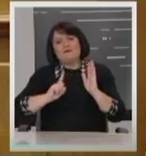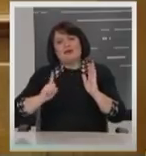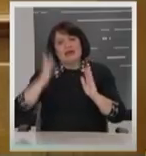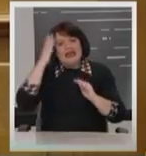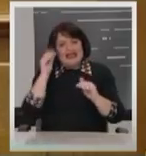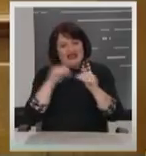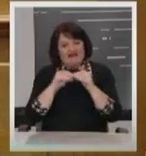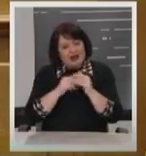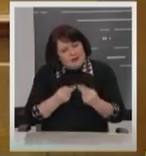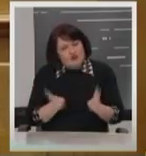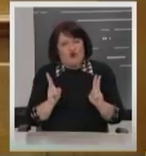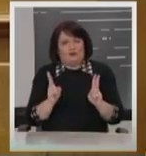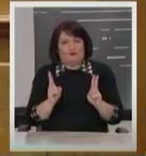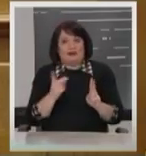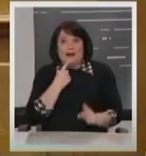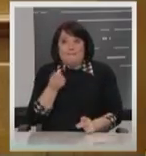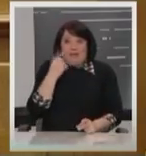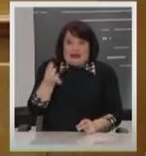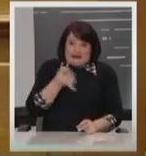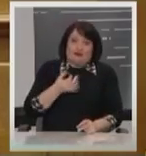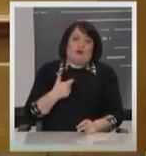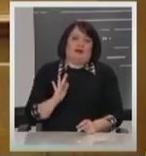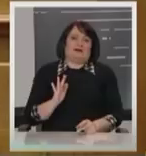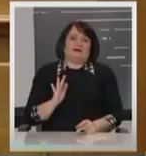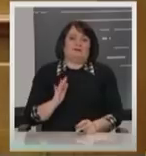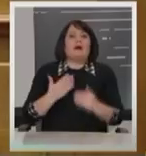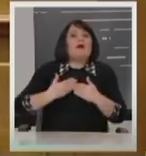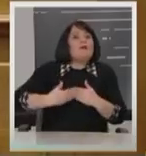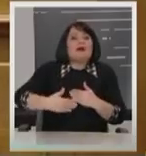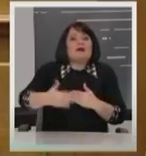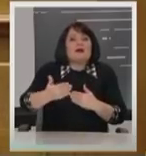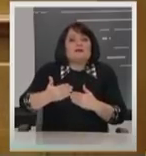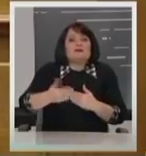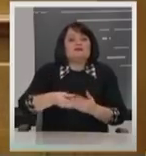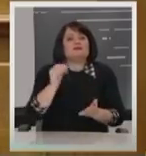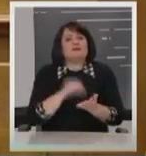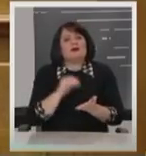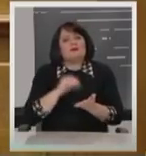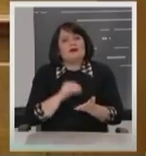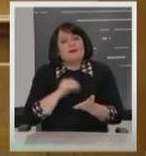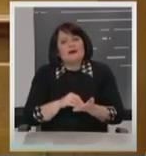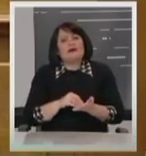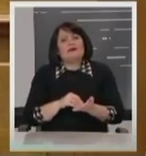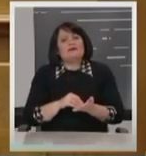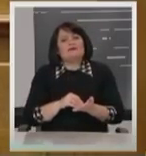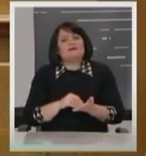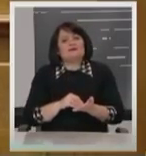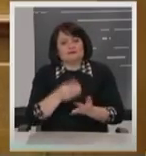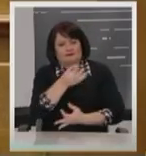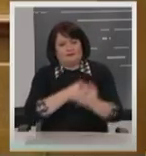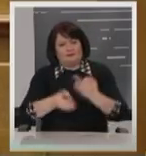κεφαλαίων. Αυτά είπατε πέρσι. Έκτοτε, επανελειμμένα, έχετε